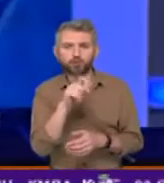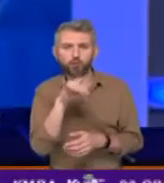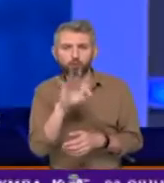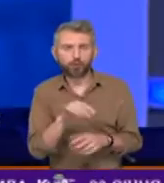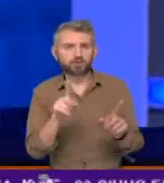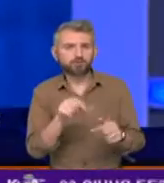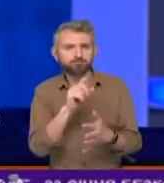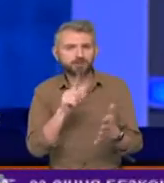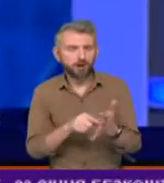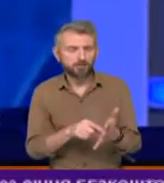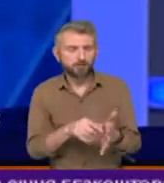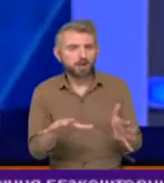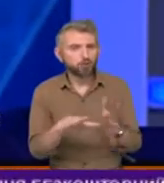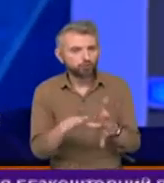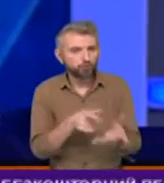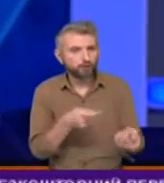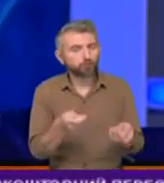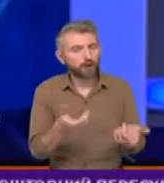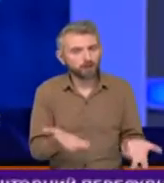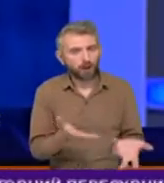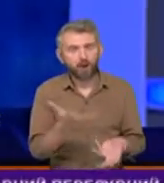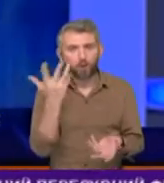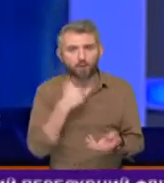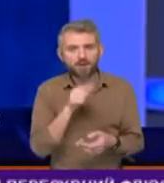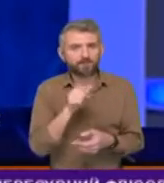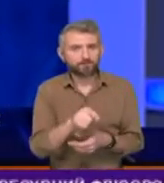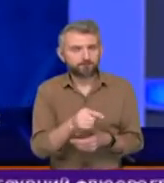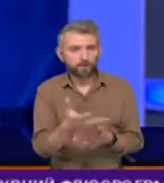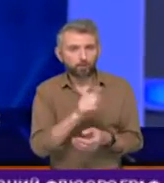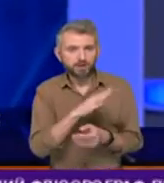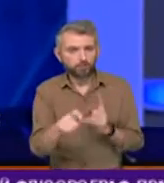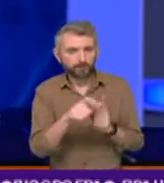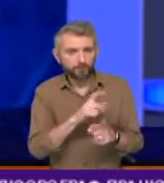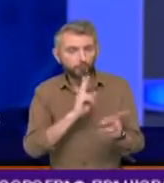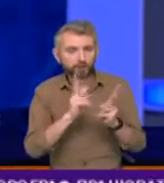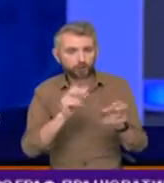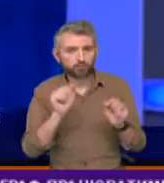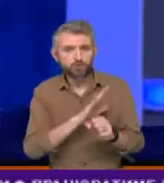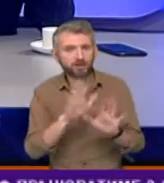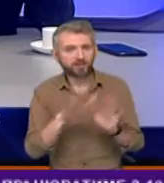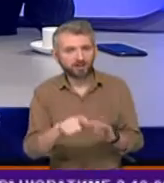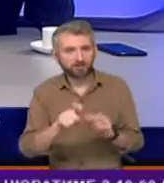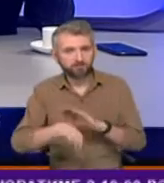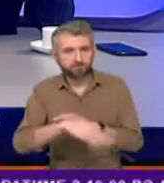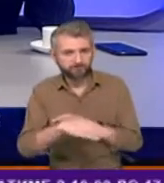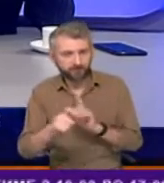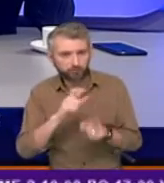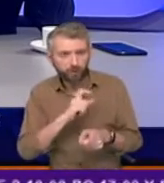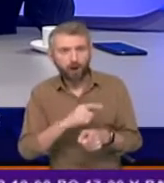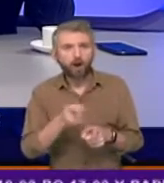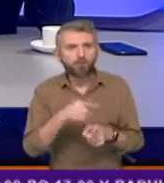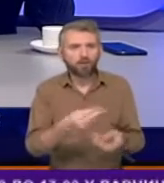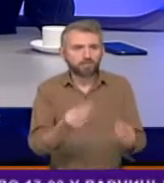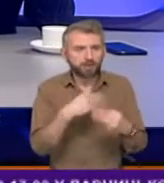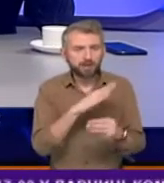момент, один з моментів електронного урядування. А коли вам не приходять відповіді, то скажете, може, не тільки відписку, але й не надання відповіді,